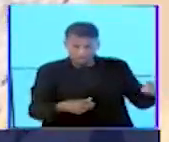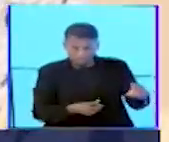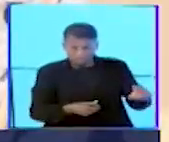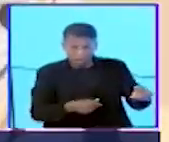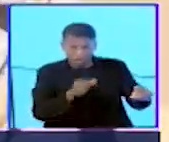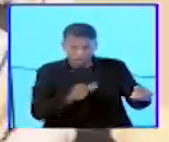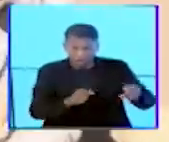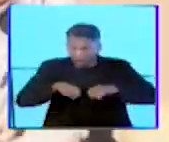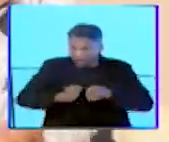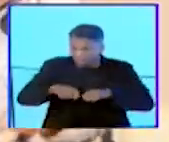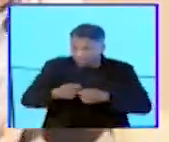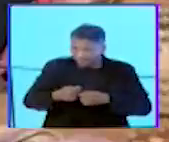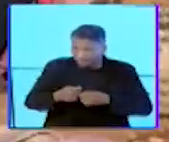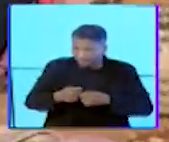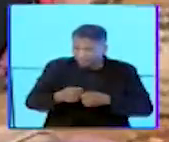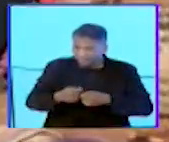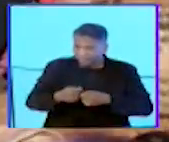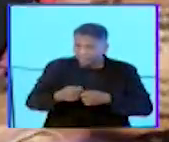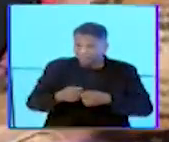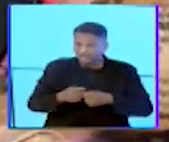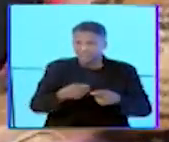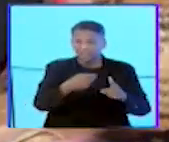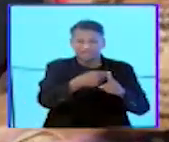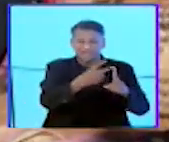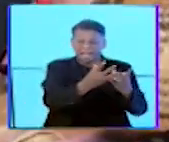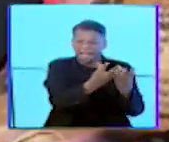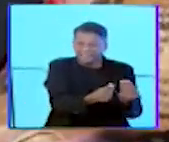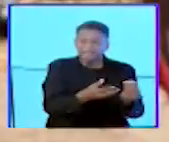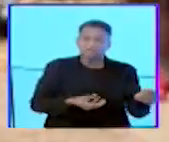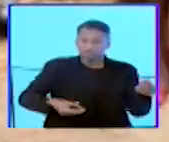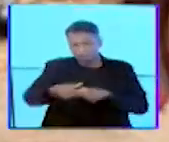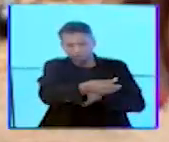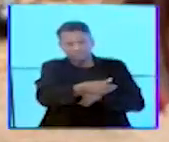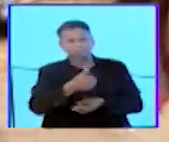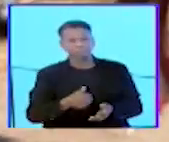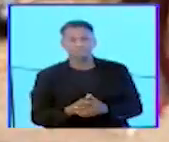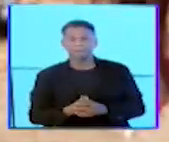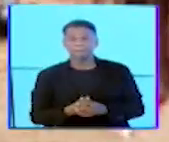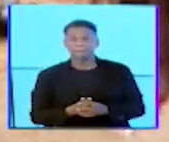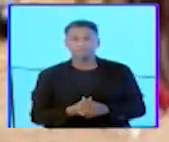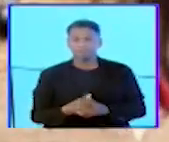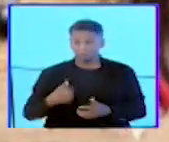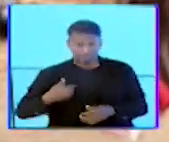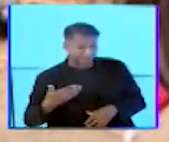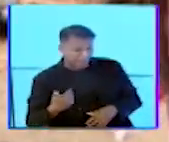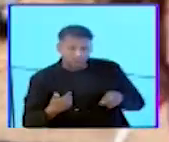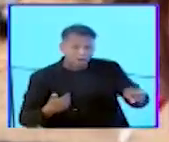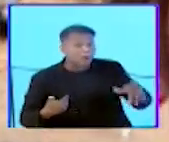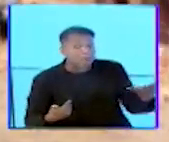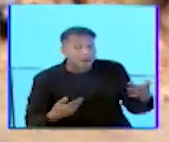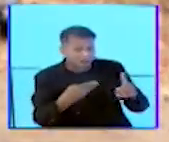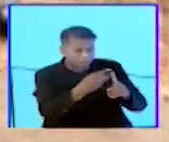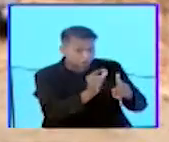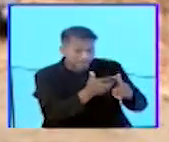penjual kenari kering. Ikan itu berapa? Ikan ini ibu punya apa? Ubi. Ubi. Iya. Ikan ini